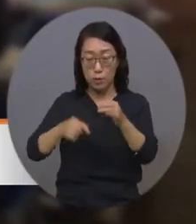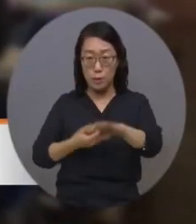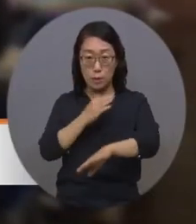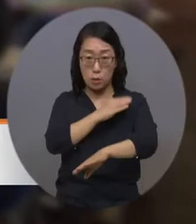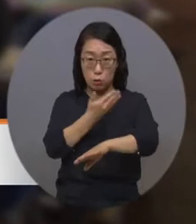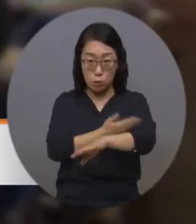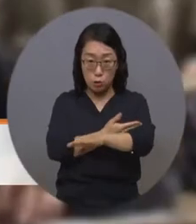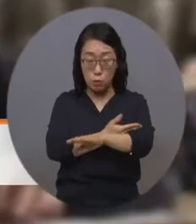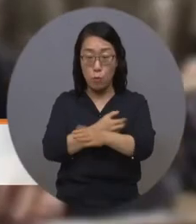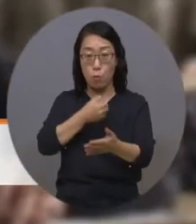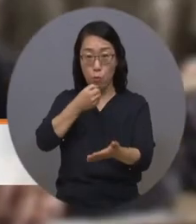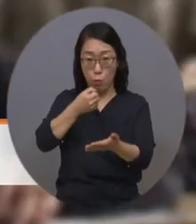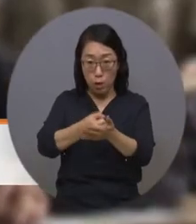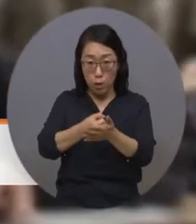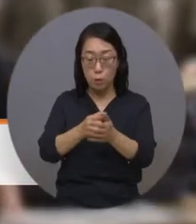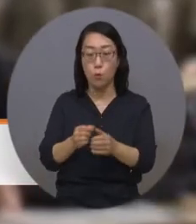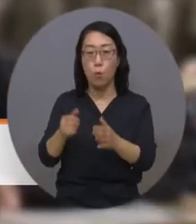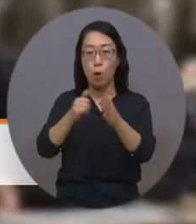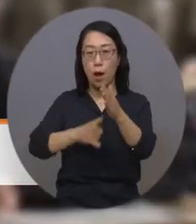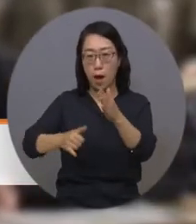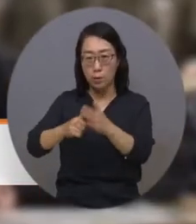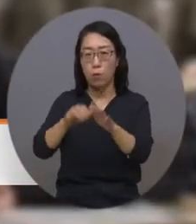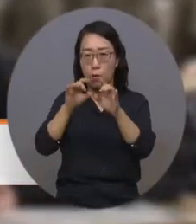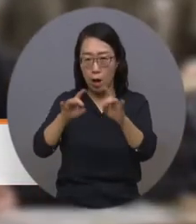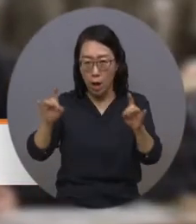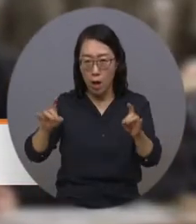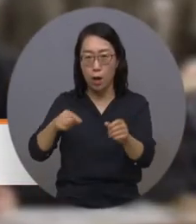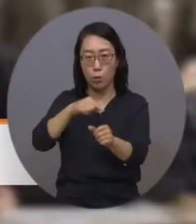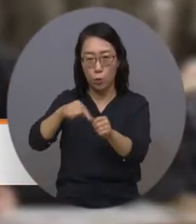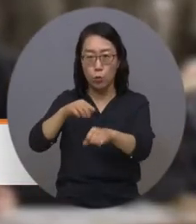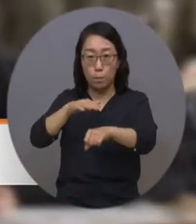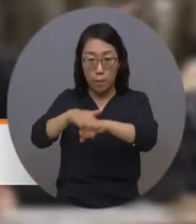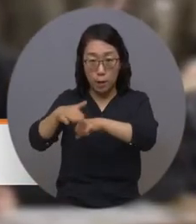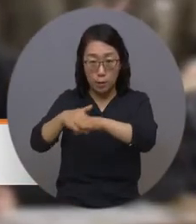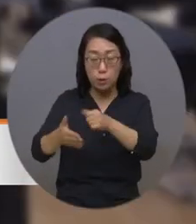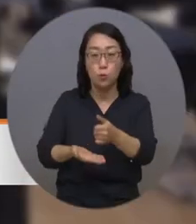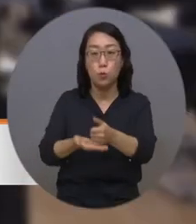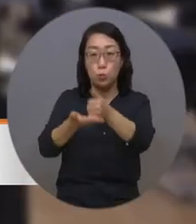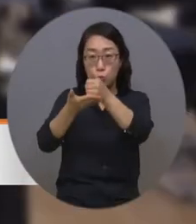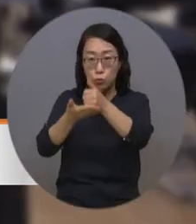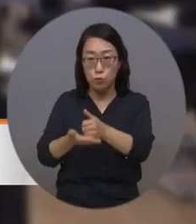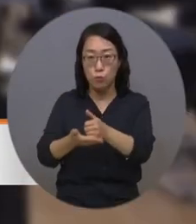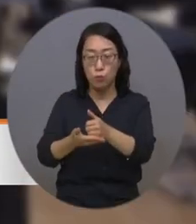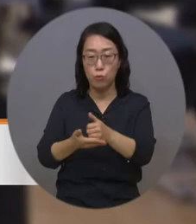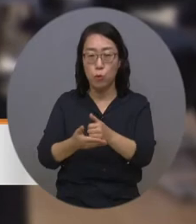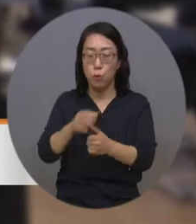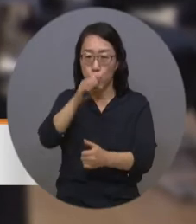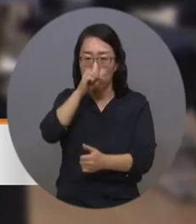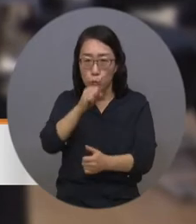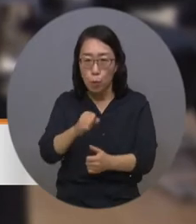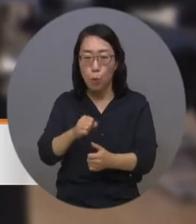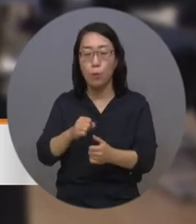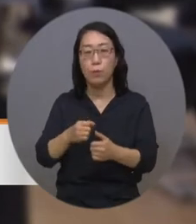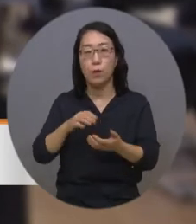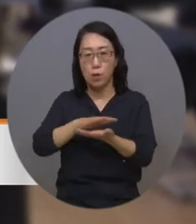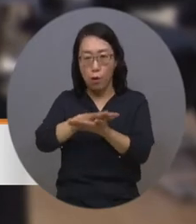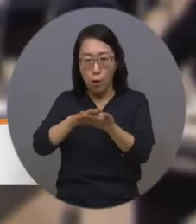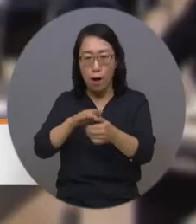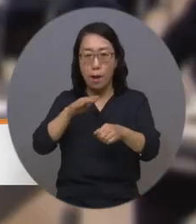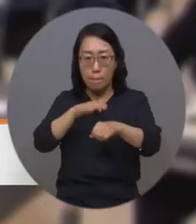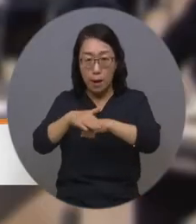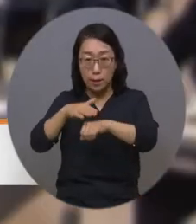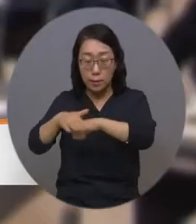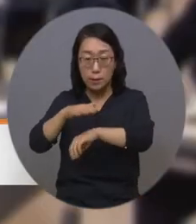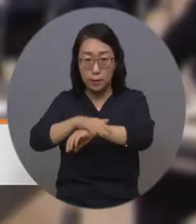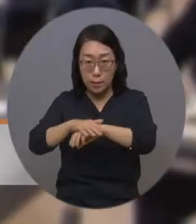자기결정권과 가정 내의 교육권을 존중해 자율적 방식으로 청소년의 건강한 게임 여가 문화가 정착되도록